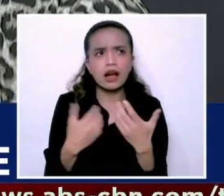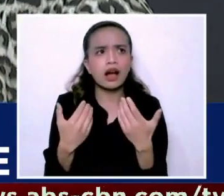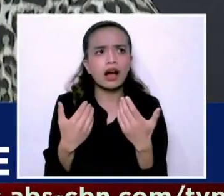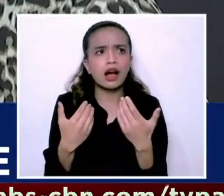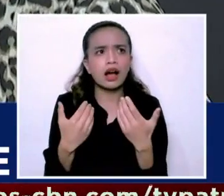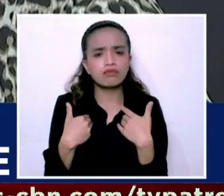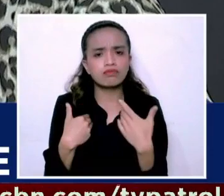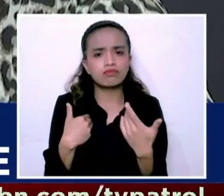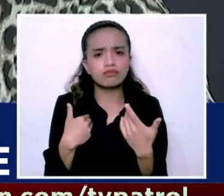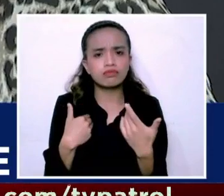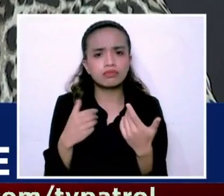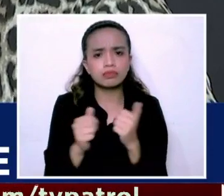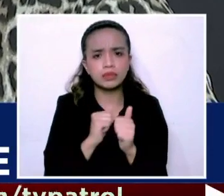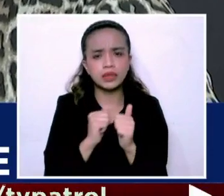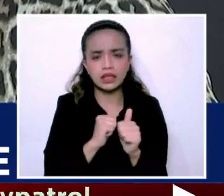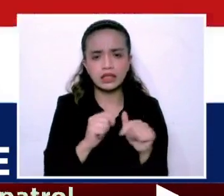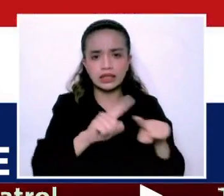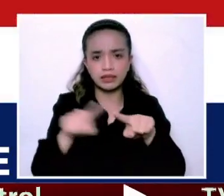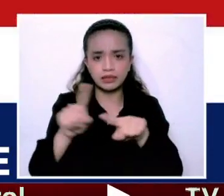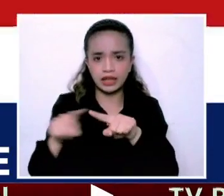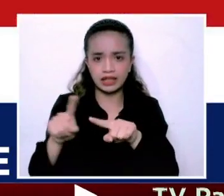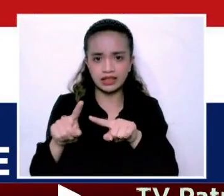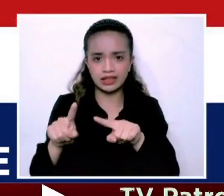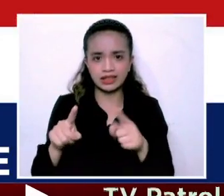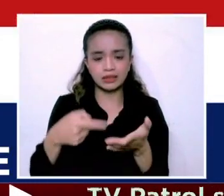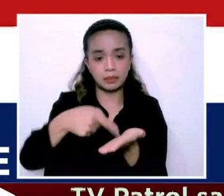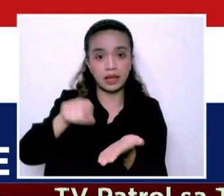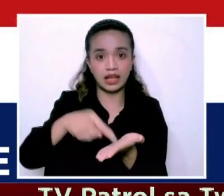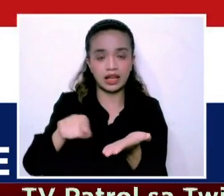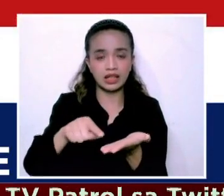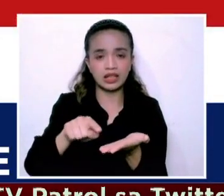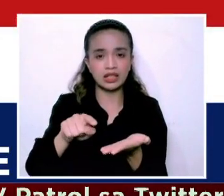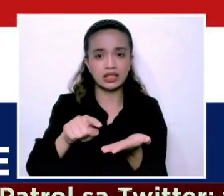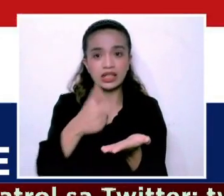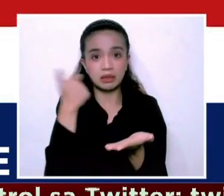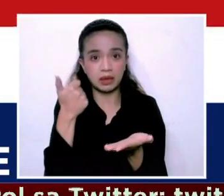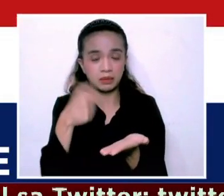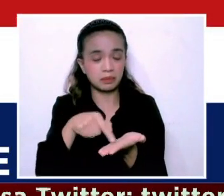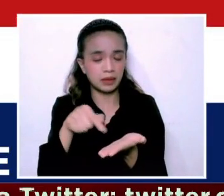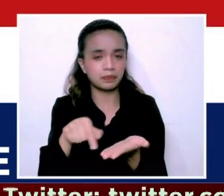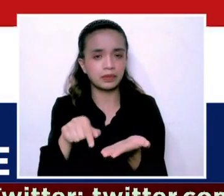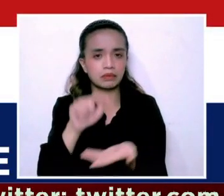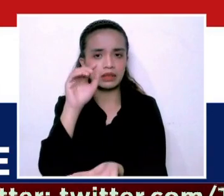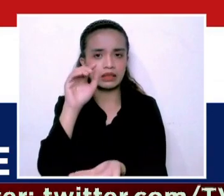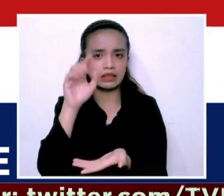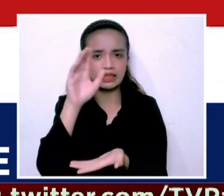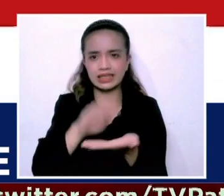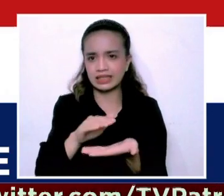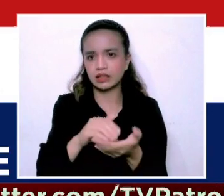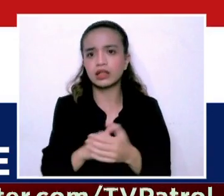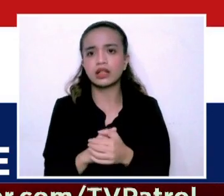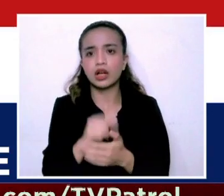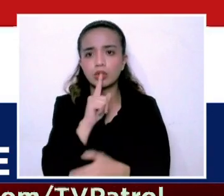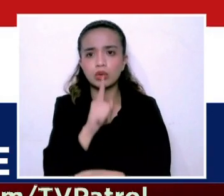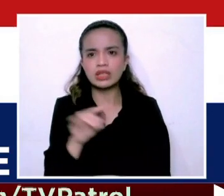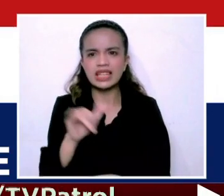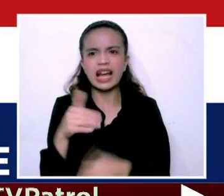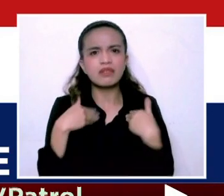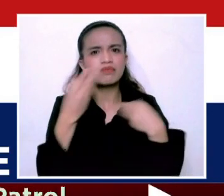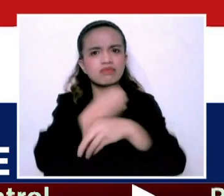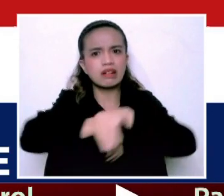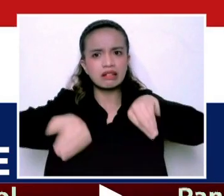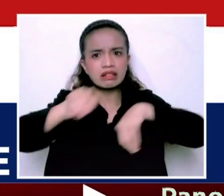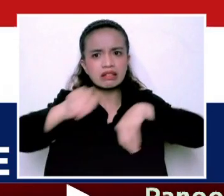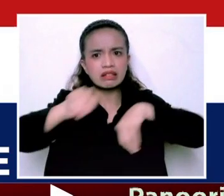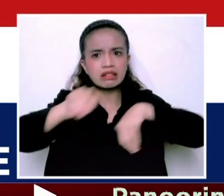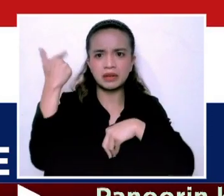i-defer ang ibang charges. Parang may utang na loob ang gobyerno sa mga planta dahil dinipo. Defer lang